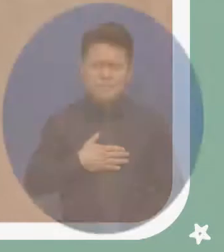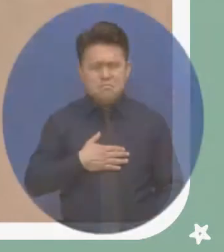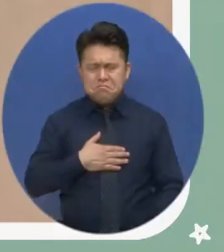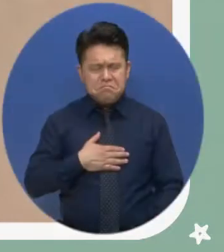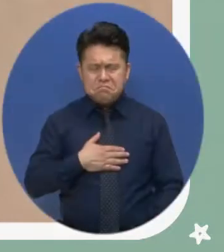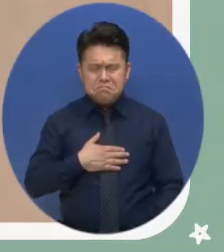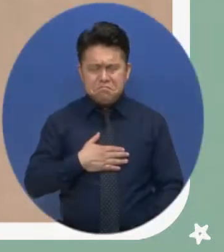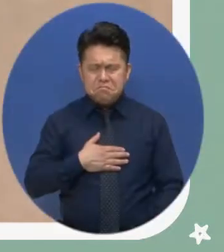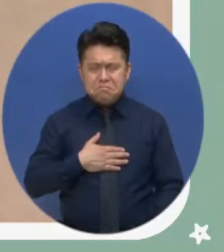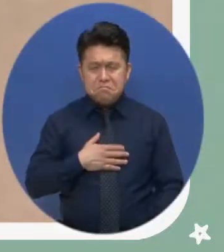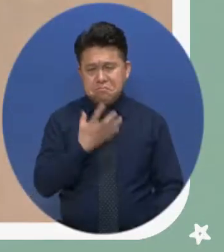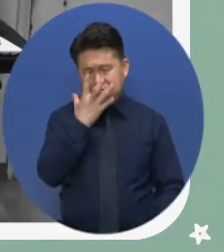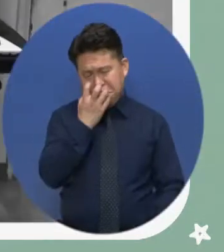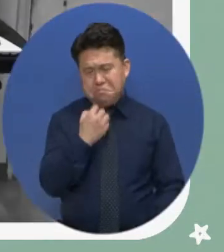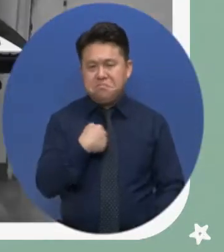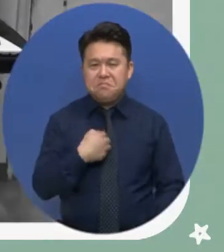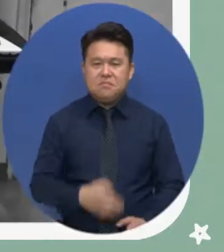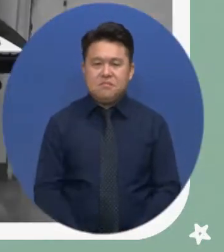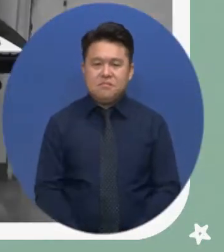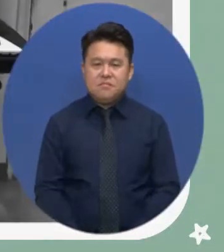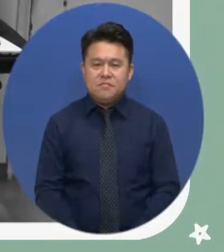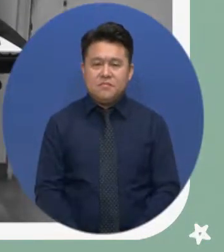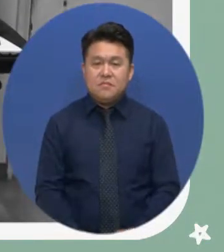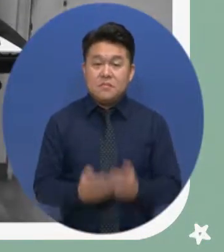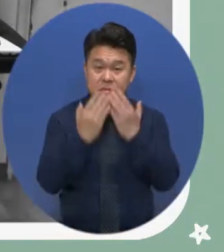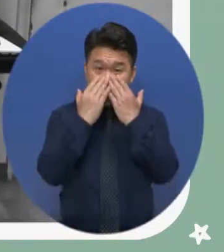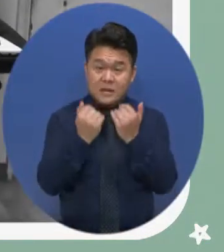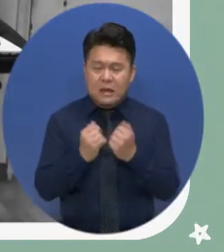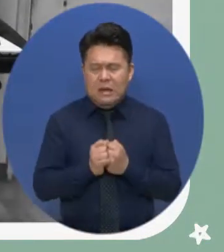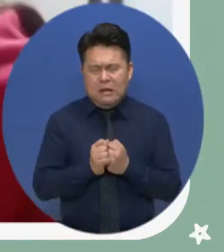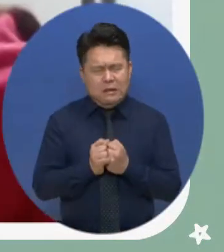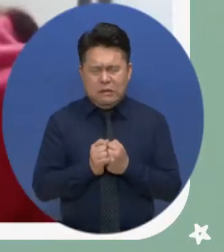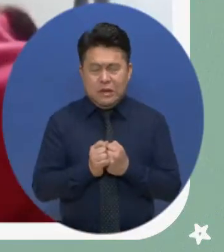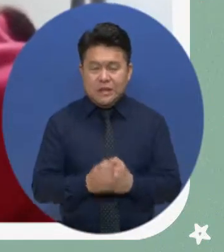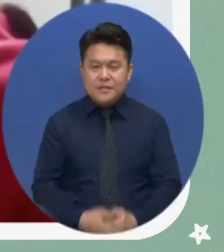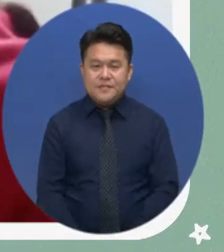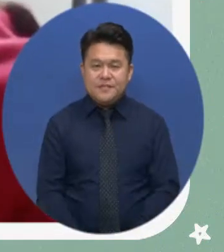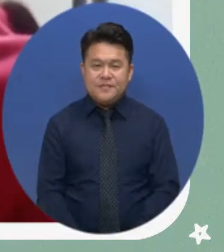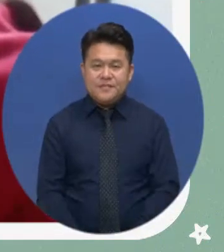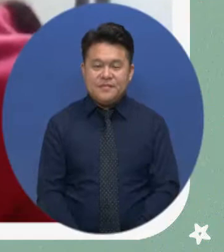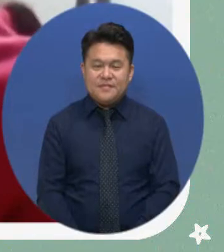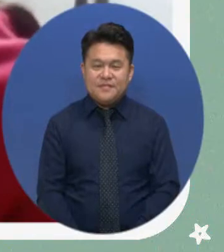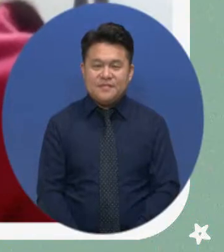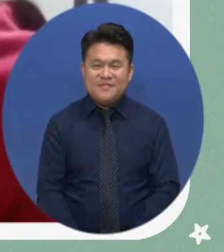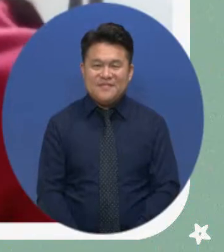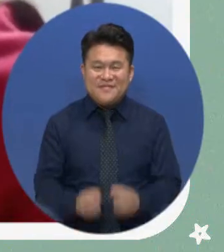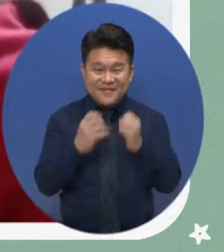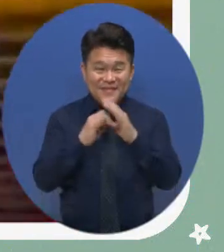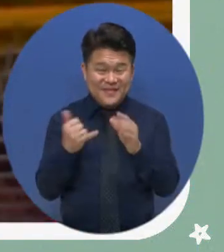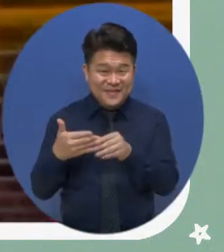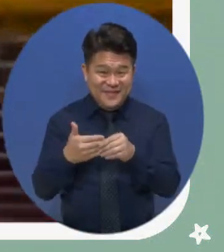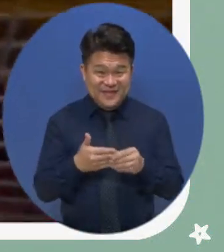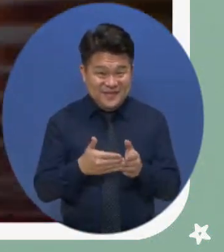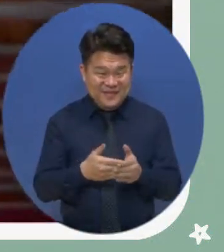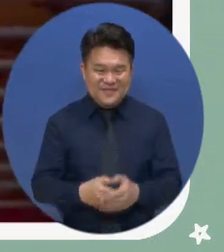별로 안 좋아요. 지가 곧 따분하더라고요. 새로운 가족을 데리고 왔습니다.